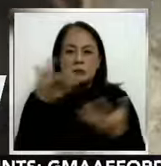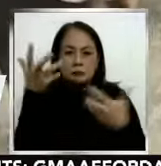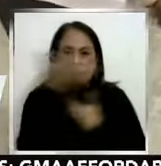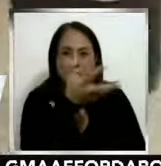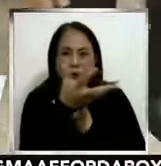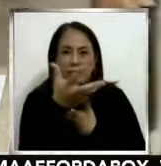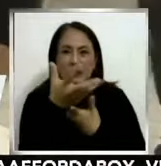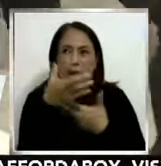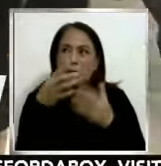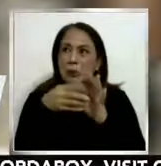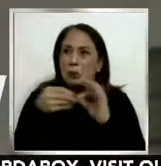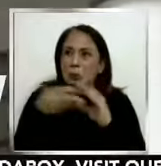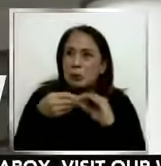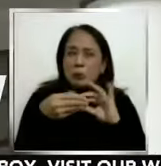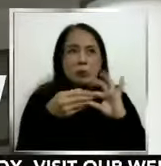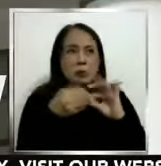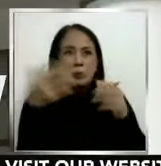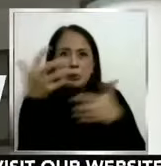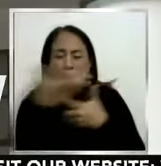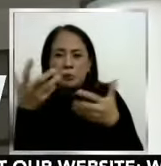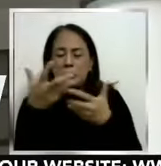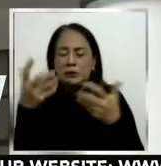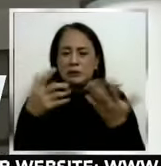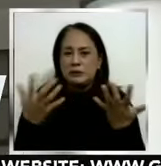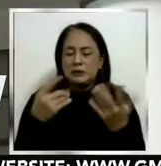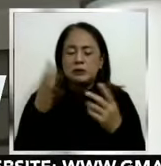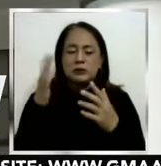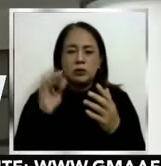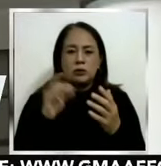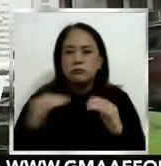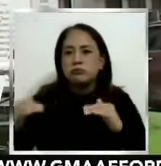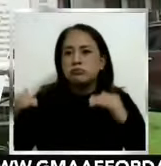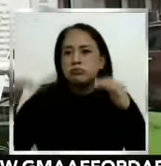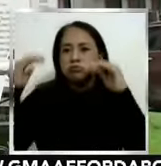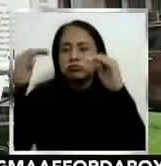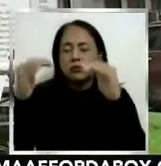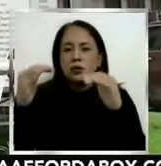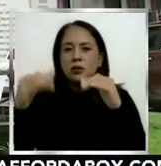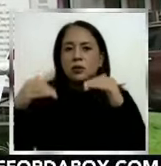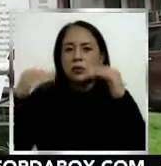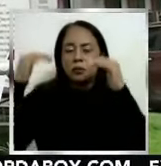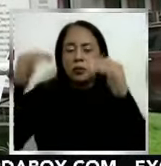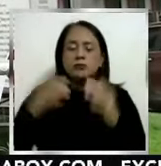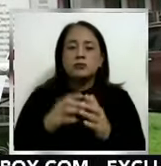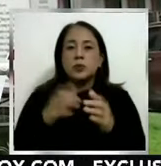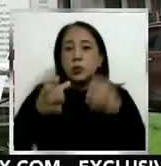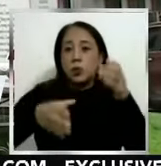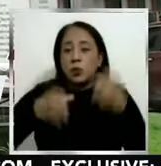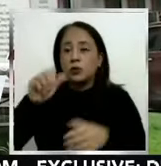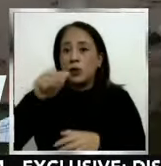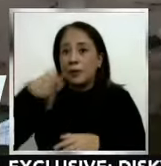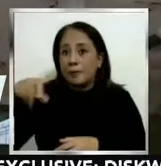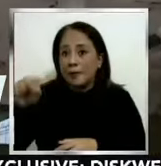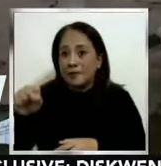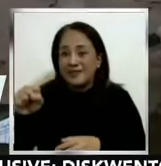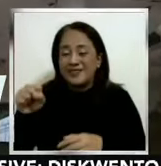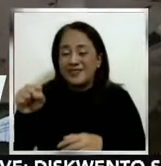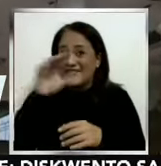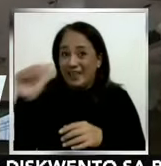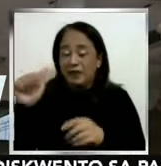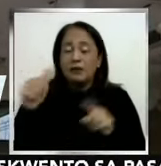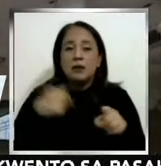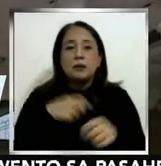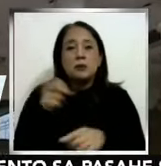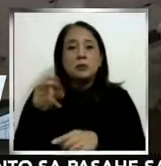Cornejo sa 3 reklamo. Pero inakyat ng kampo ni Cornejo ang usapin sa Court of Appeals o CA na nag-utos sa Piskalya ng Taguig